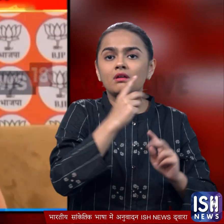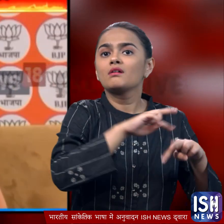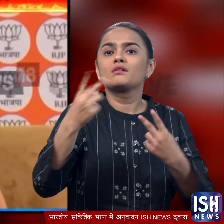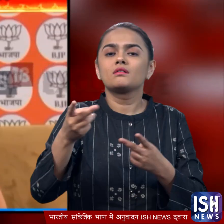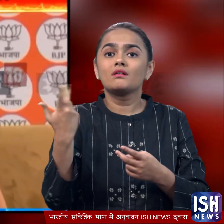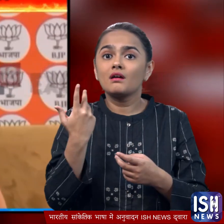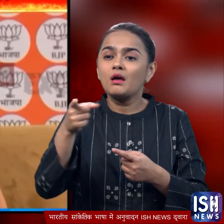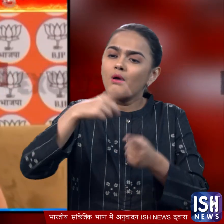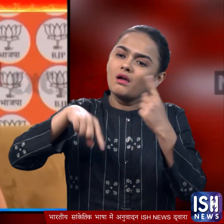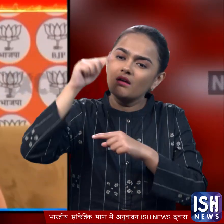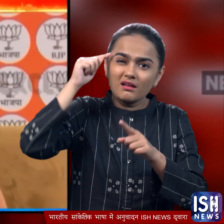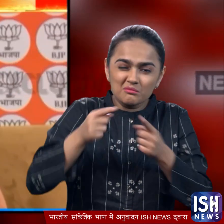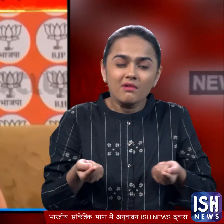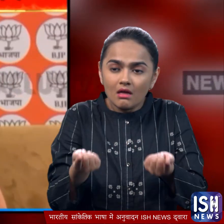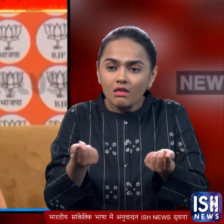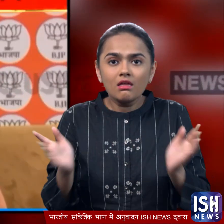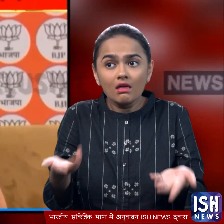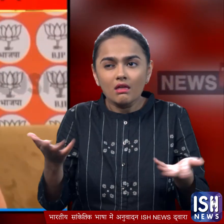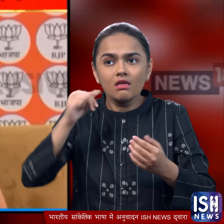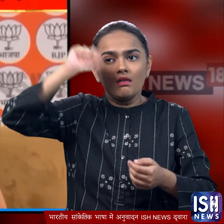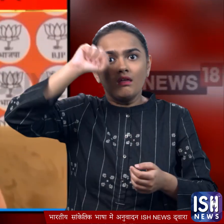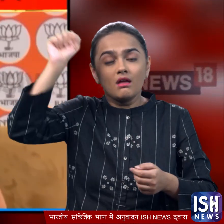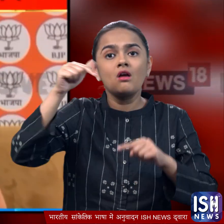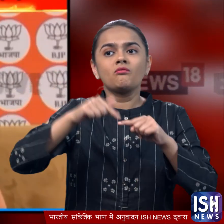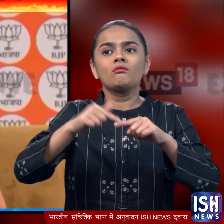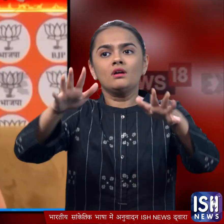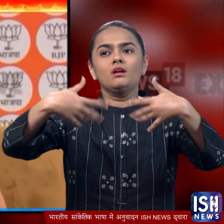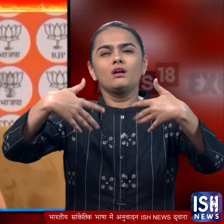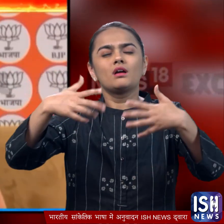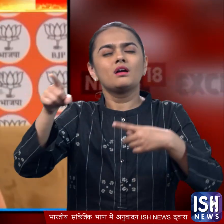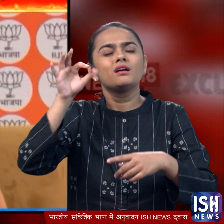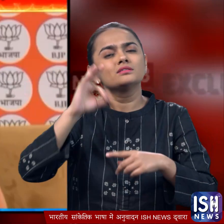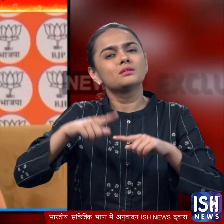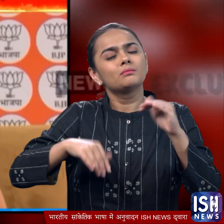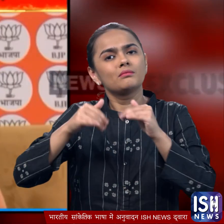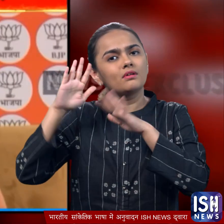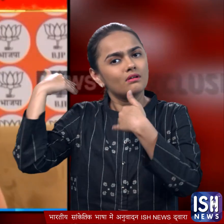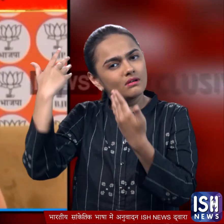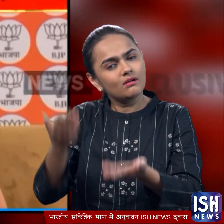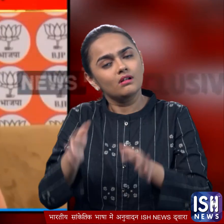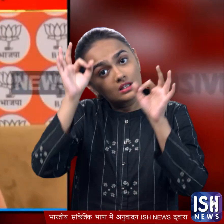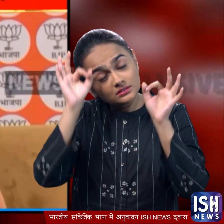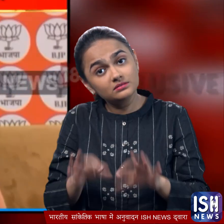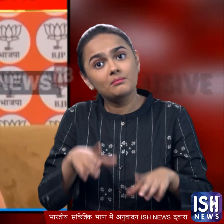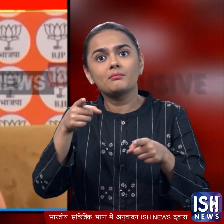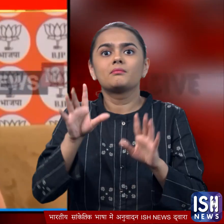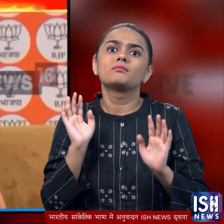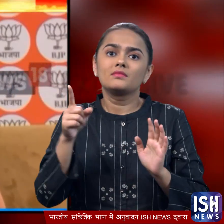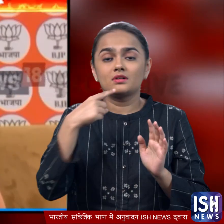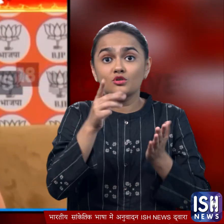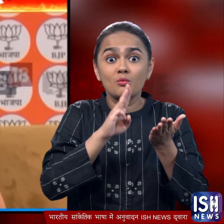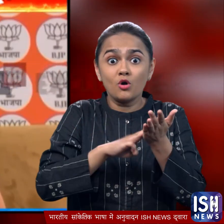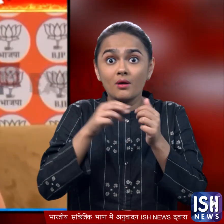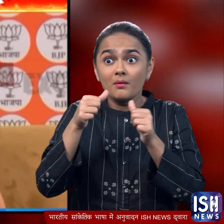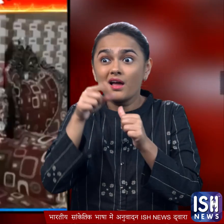बोला। दंगा कराओ, लोगों को भड़काओ, वोट पाओ, इस राजनीति के लिए उन्होंने इस्तकबाल किया है